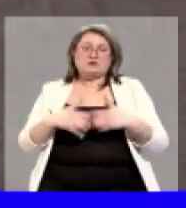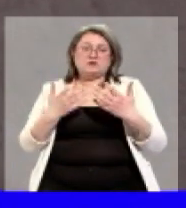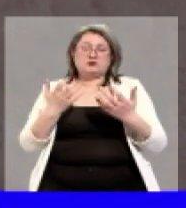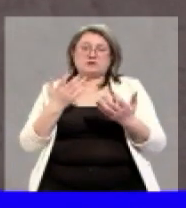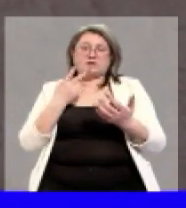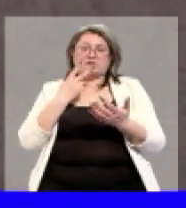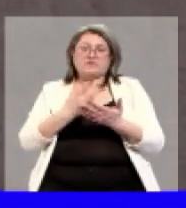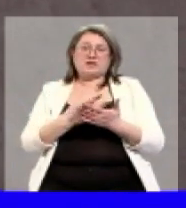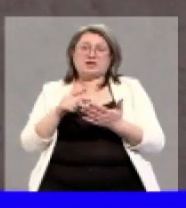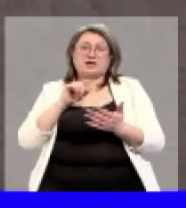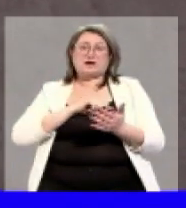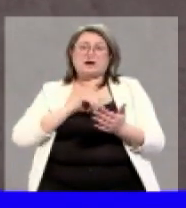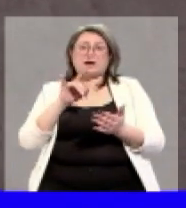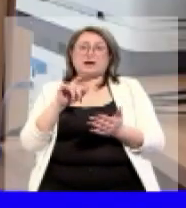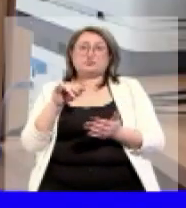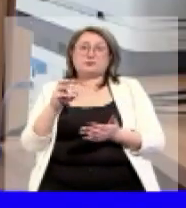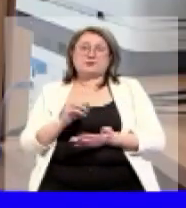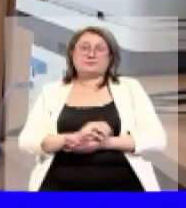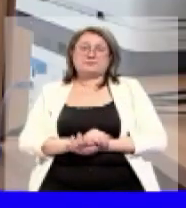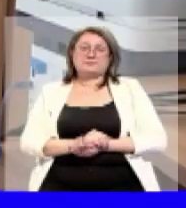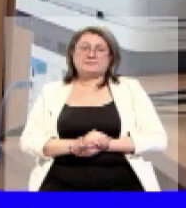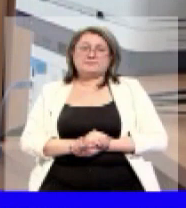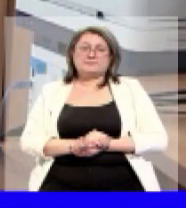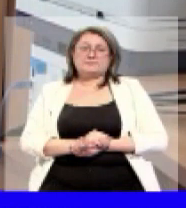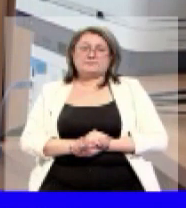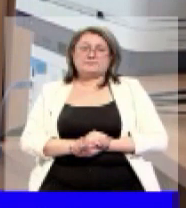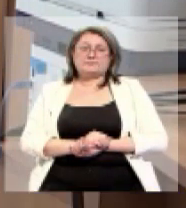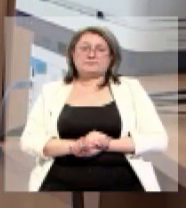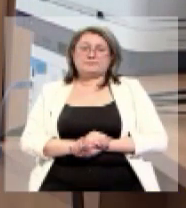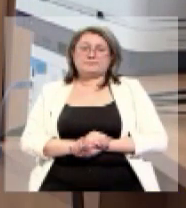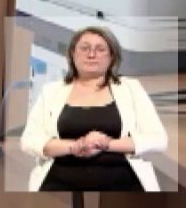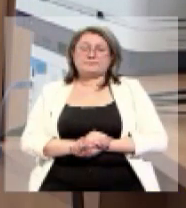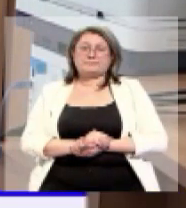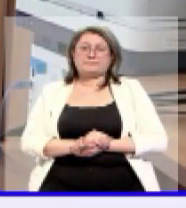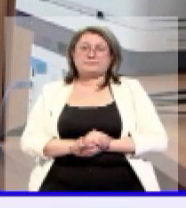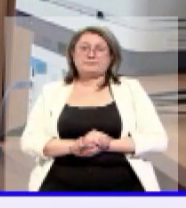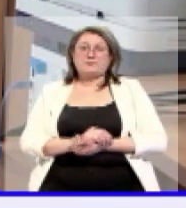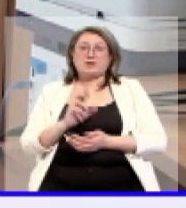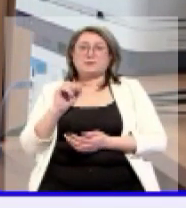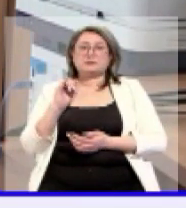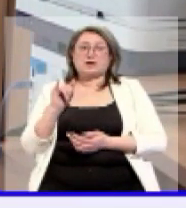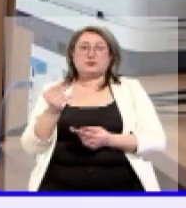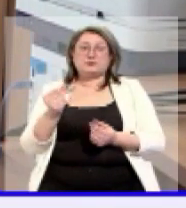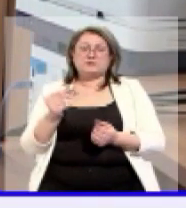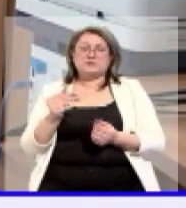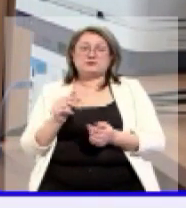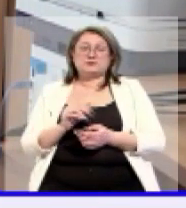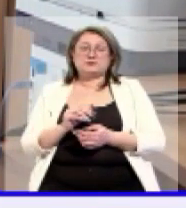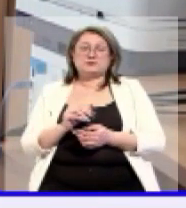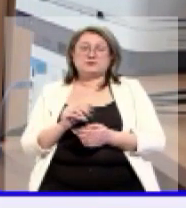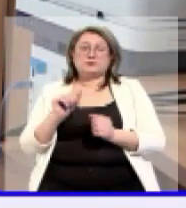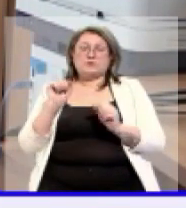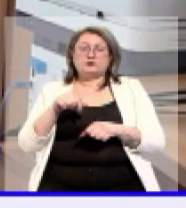түйіндемесіне автоматты түрде көрсетіледі. Бастау бизнесті өту осы Skills еңбек приложениесінен өтуге